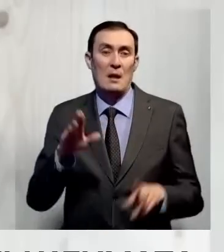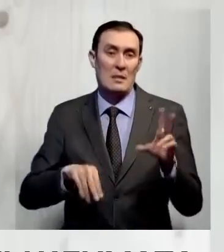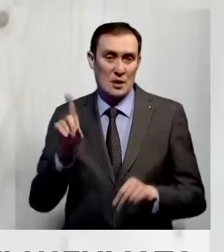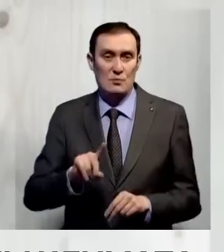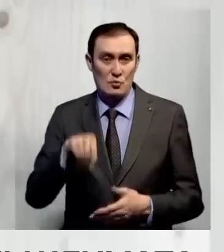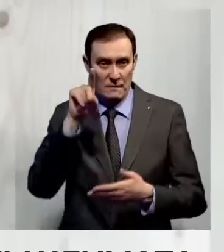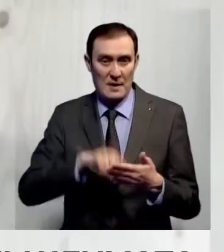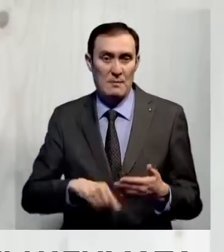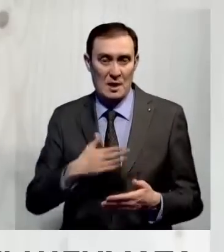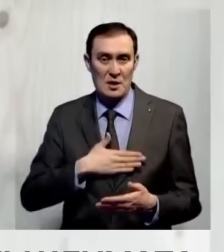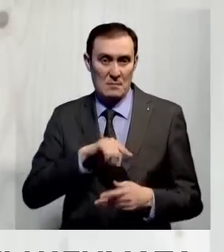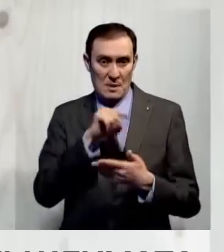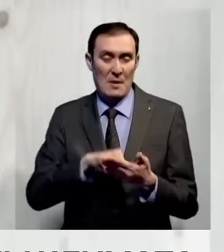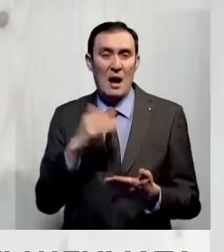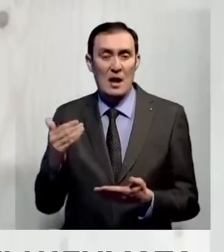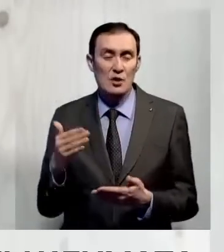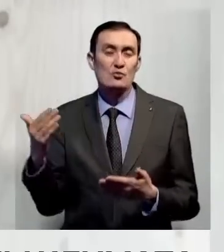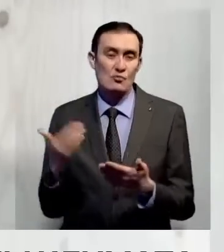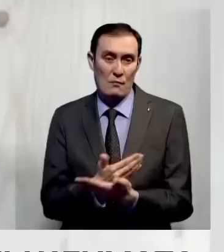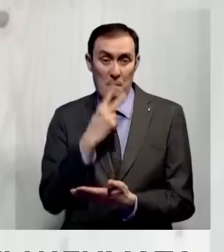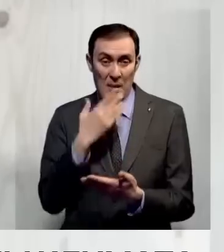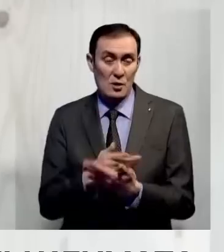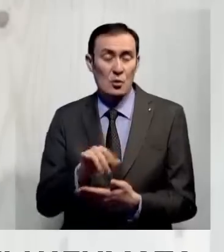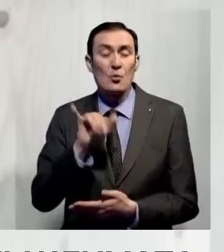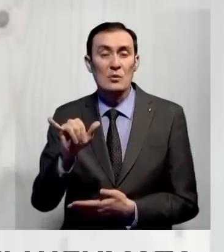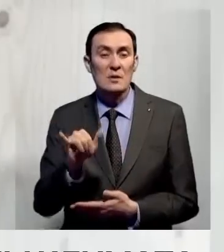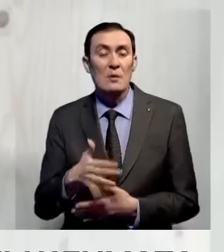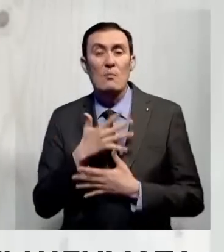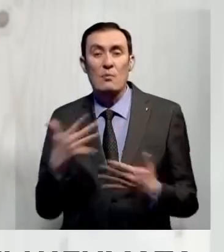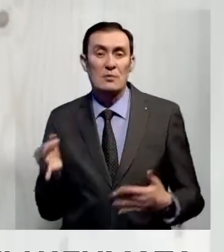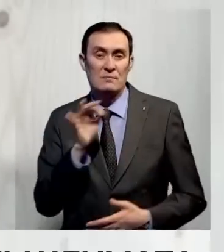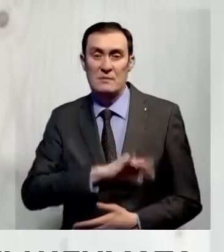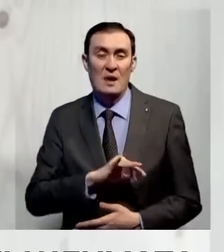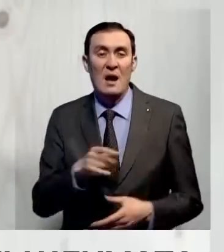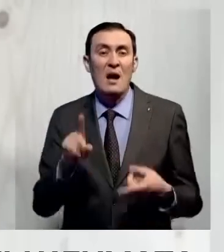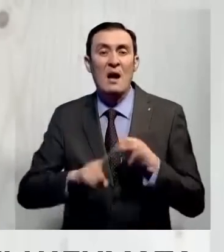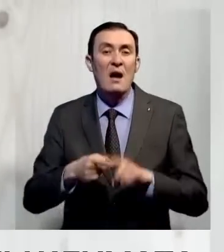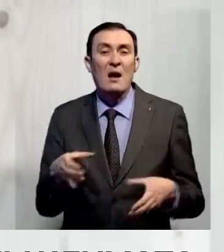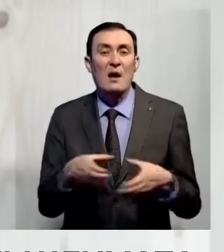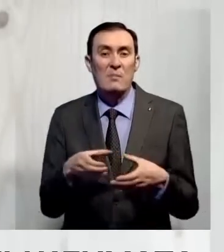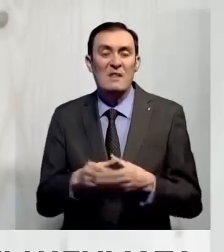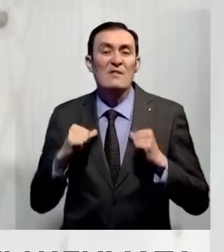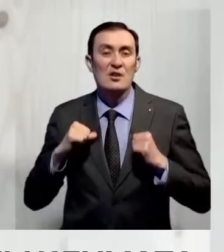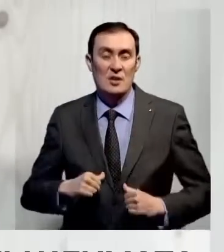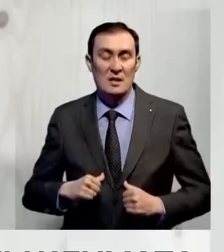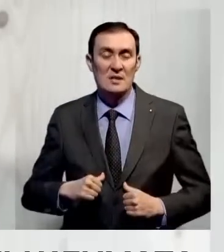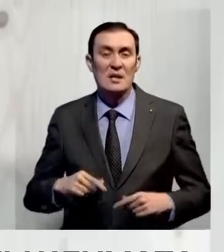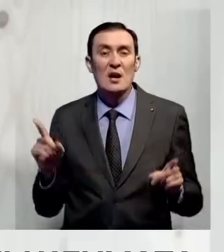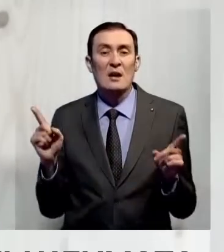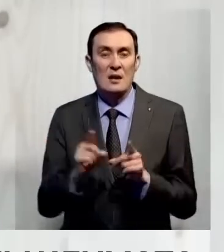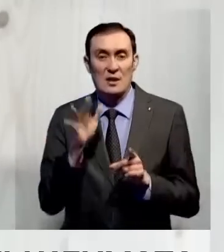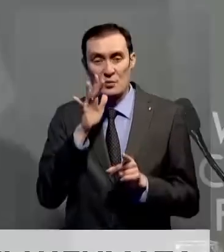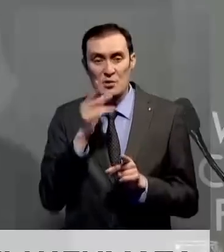в решении наших проблем. А они снова и снова доказывают, что у них в приоритете корпоративная жадность и краткосрочная